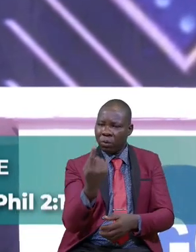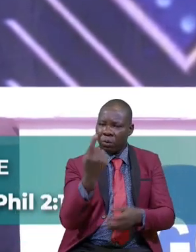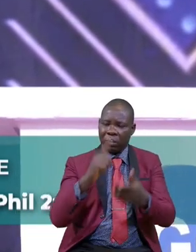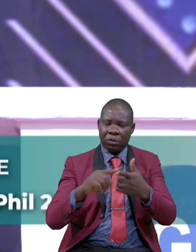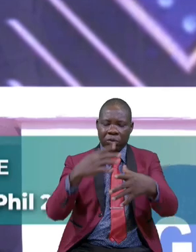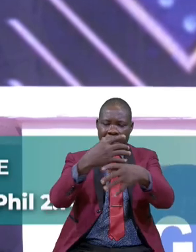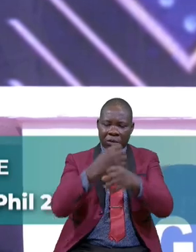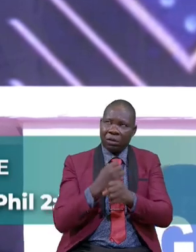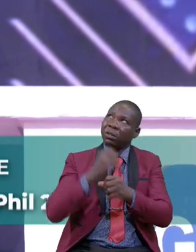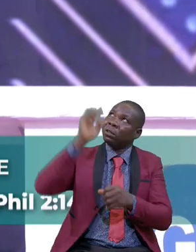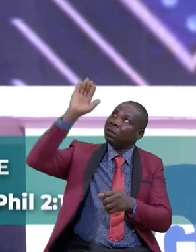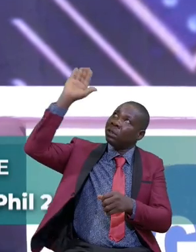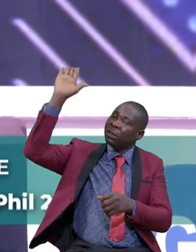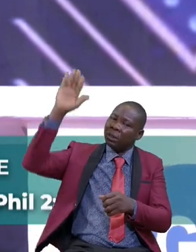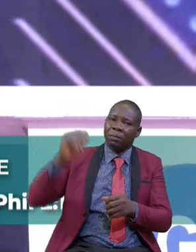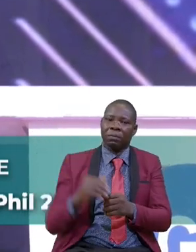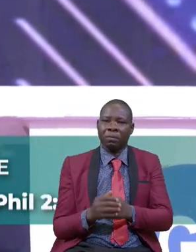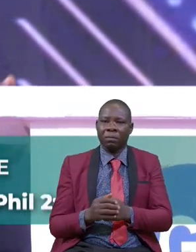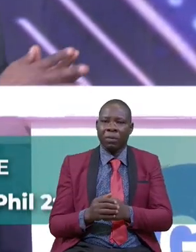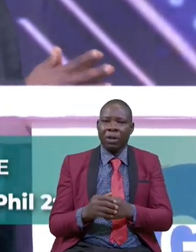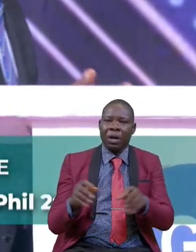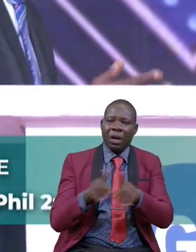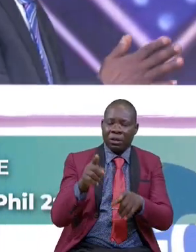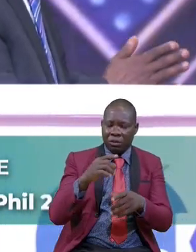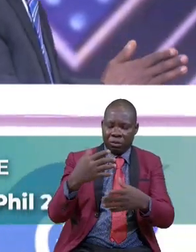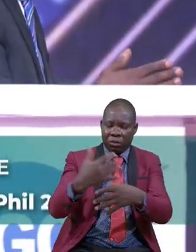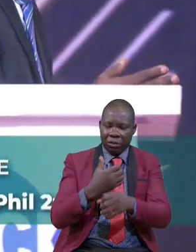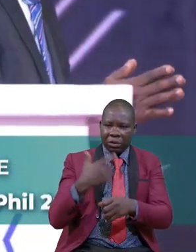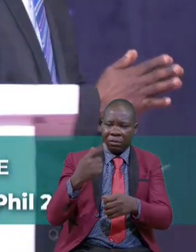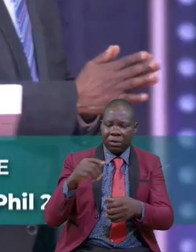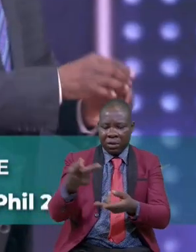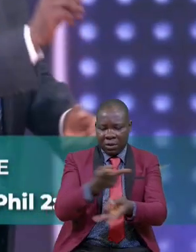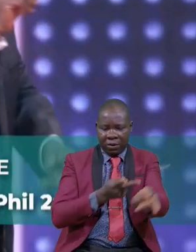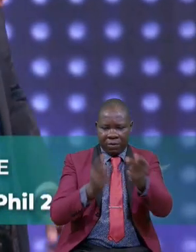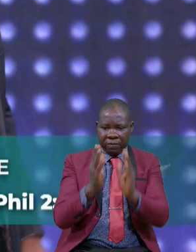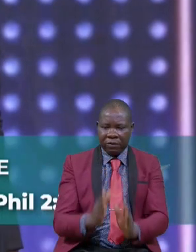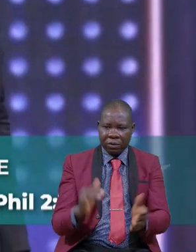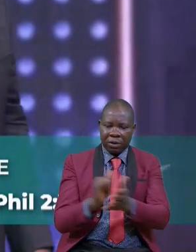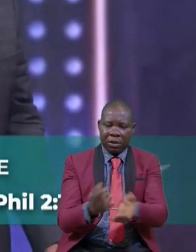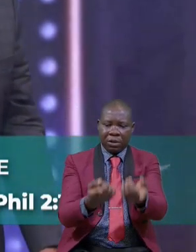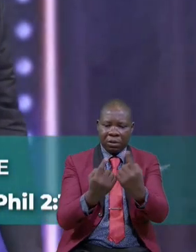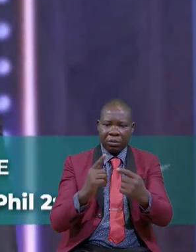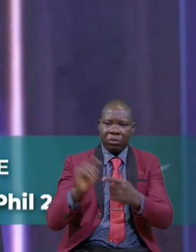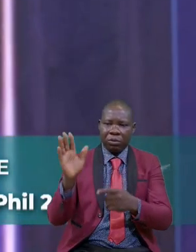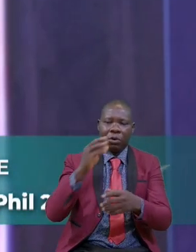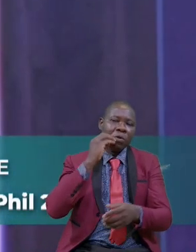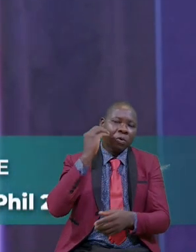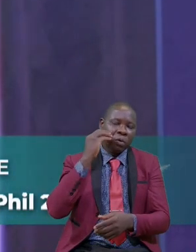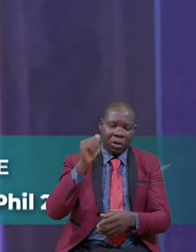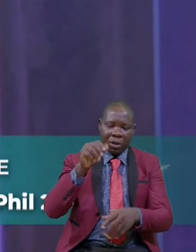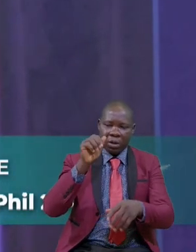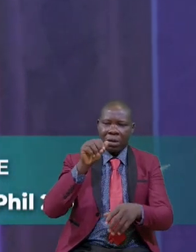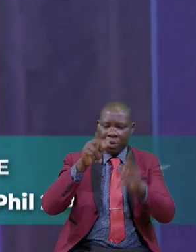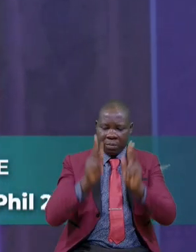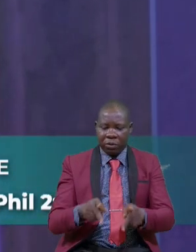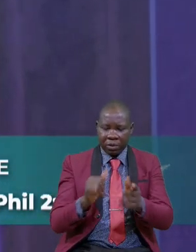Christ, comme il reçoit un visiteur, un invité qui vient dans ta maison, une personne qui frappe à la